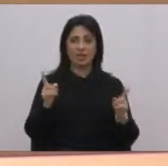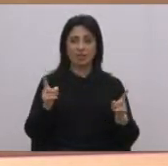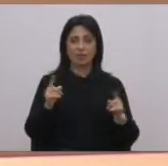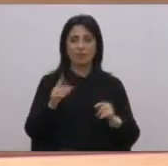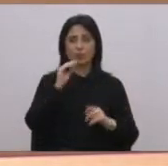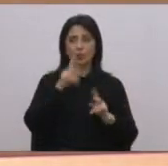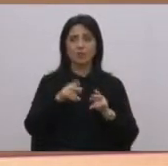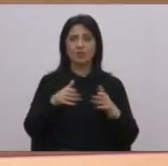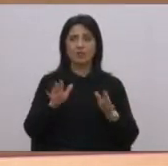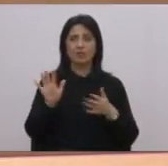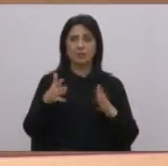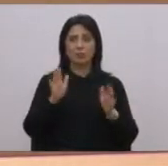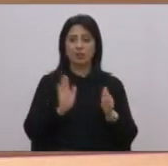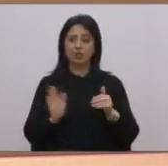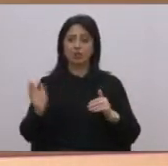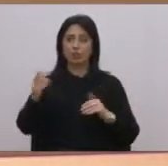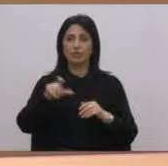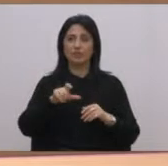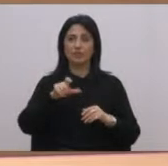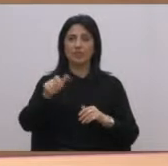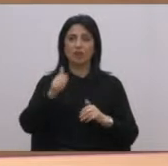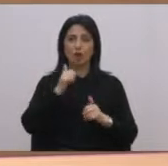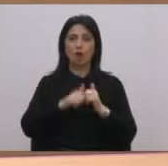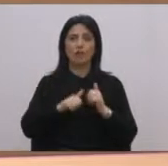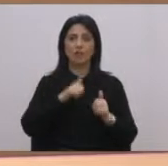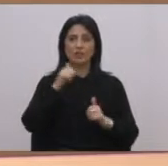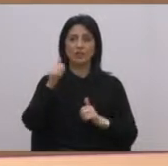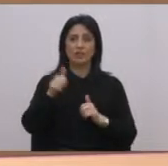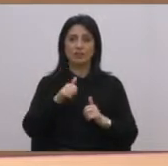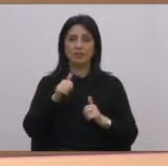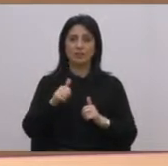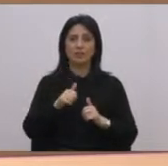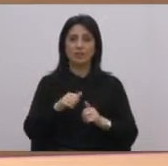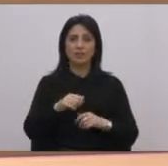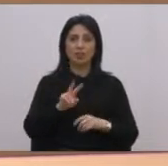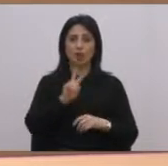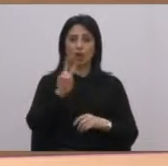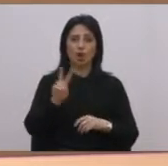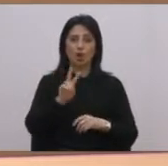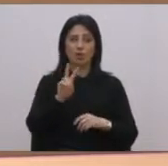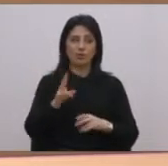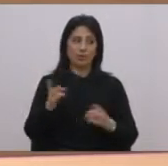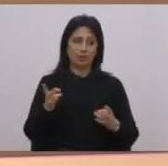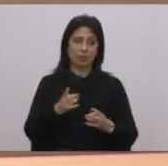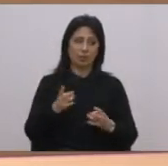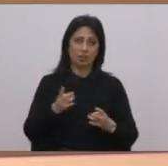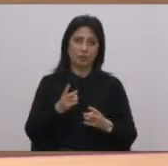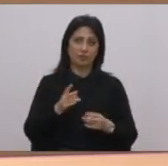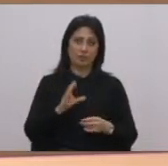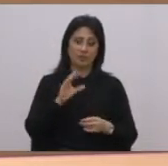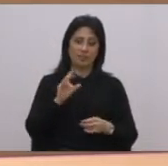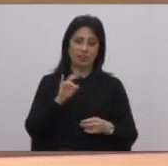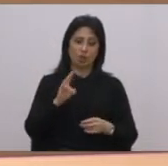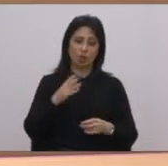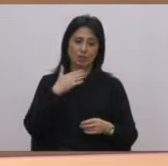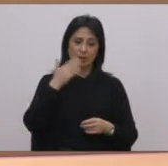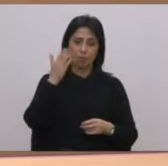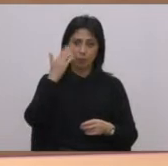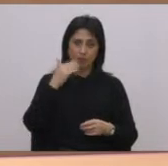როდის გაიხსნება ბათუმის შემოვლითი გზა, ხედავთ რომ ყოველ წელს 2 საათი ჭირდება სეზონზე